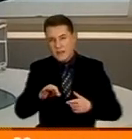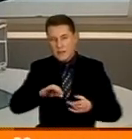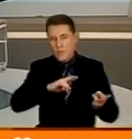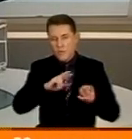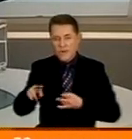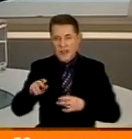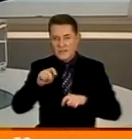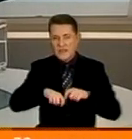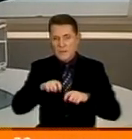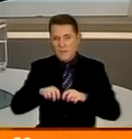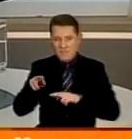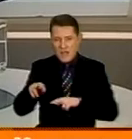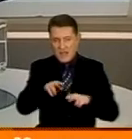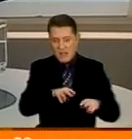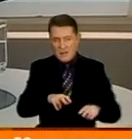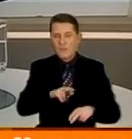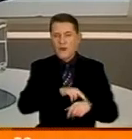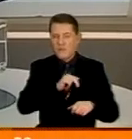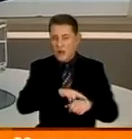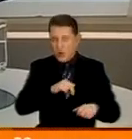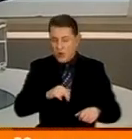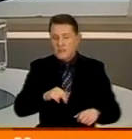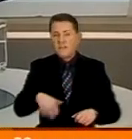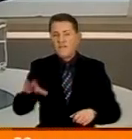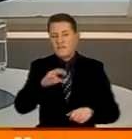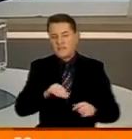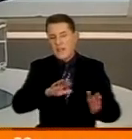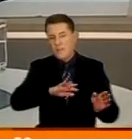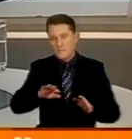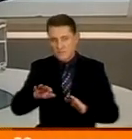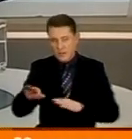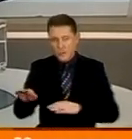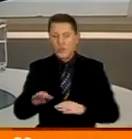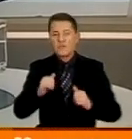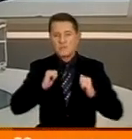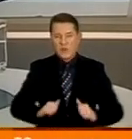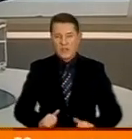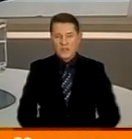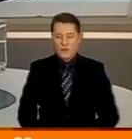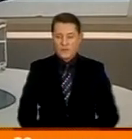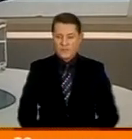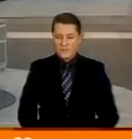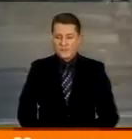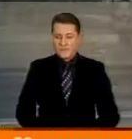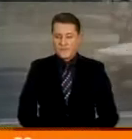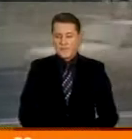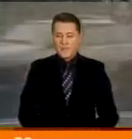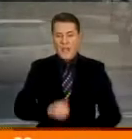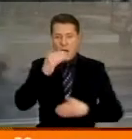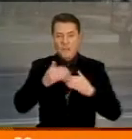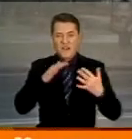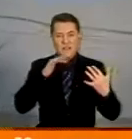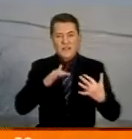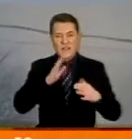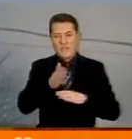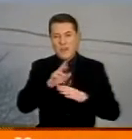місті пильнувала сила на правоохоронців, але все минуло спокійно. Хто переміг, знає Андрій Поштів. Прифронтовий Маріуполь